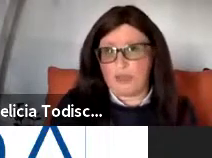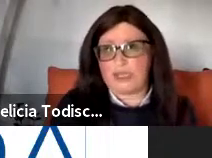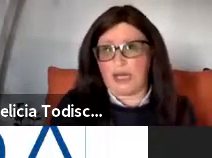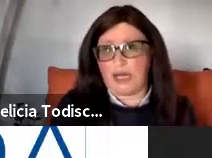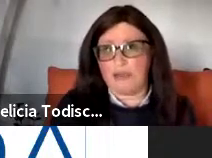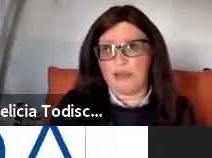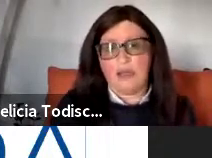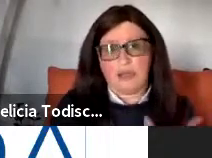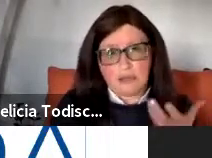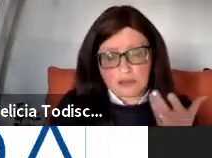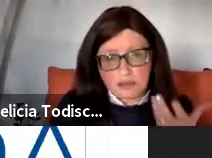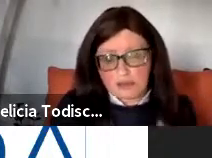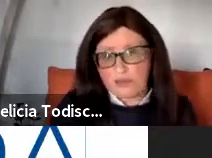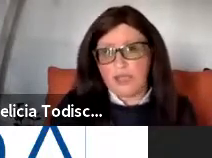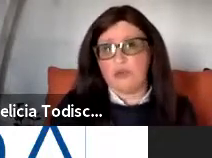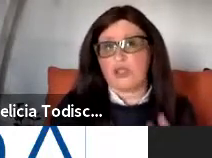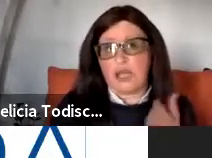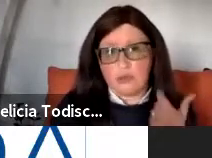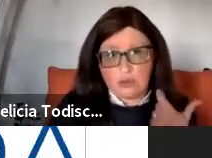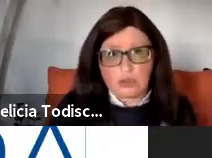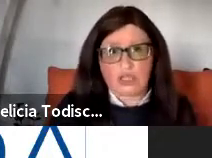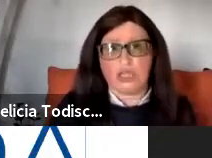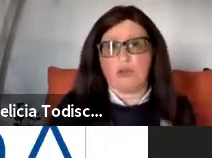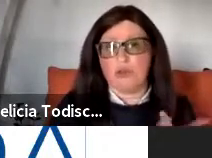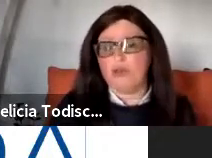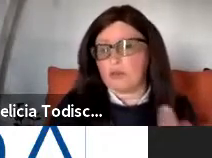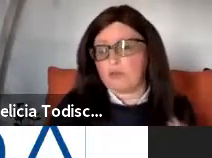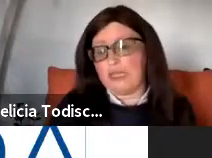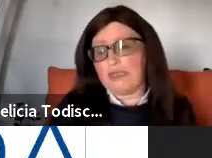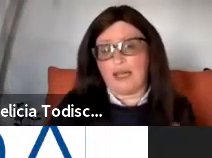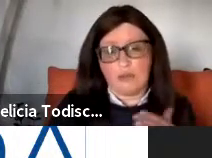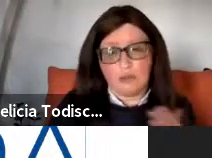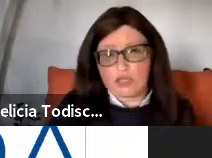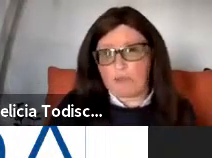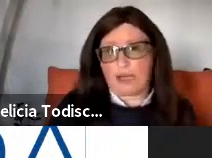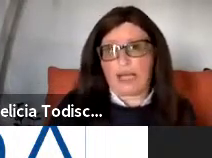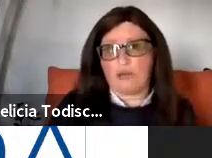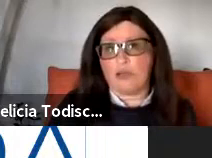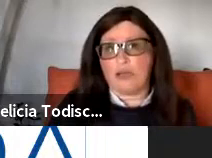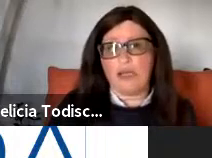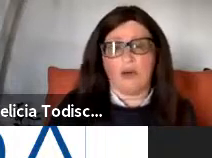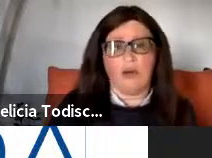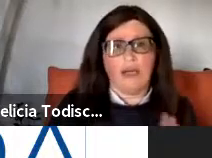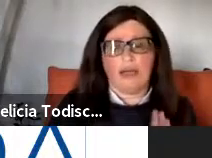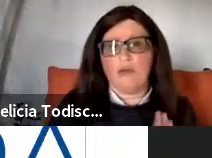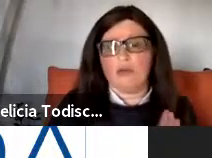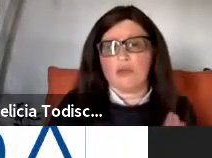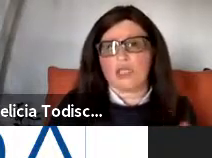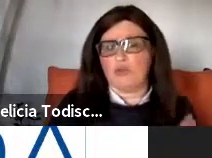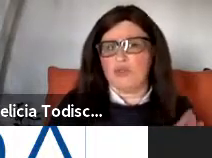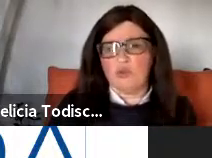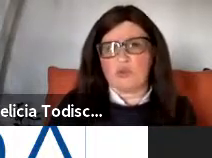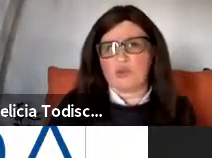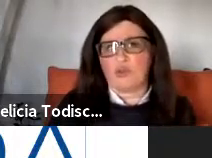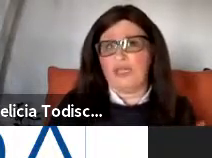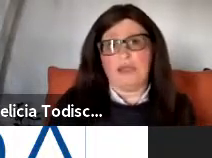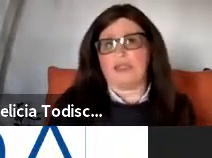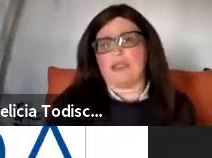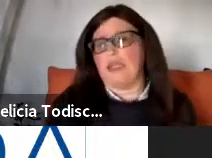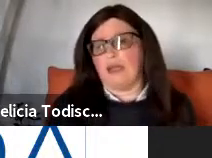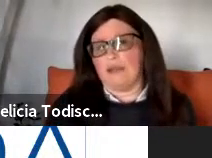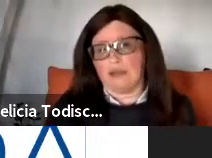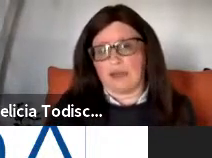sono state pensate, riferendoci ad un concetto di normalità di cui ha già parlato Enrico, che è un concetto